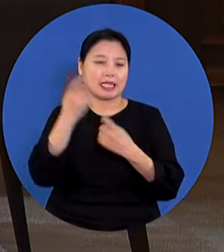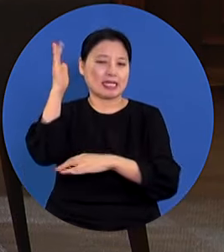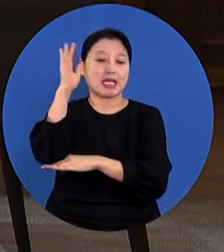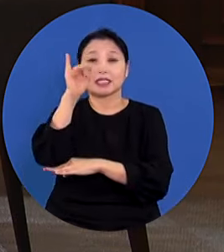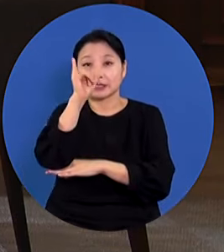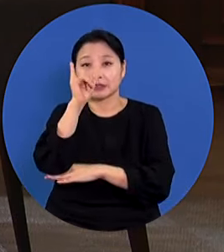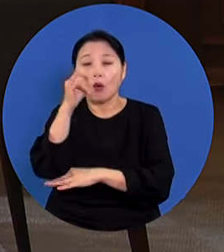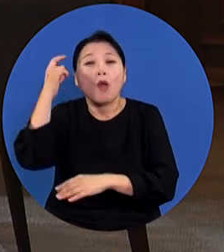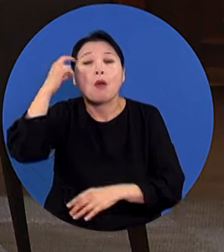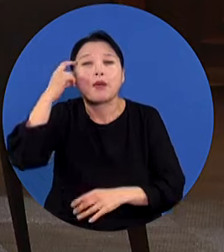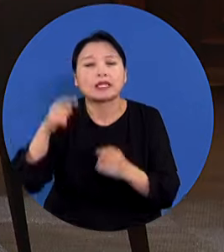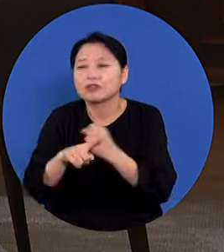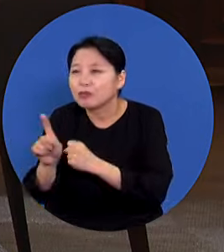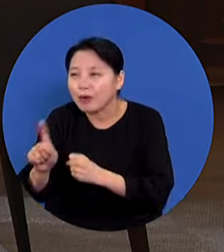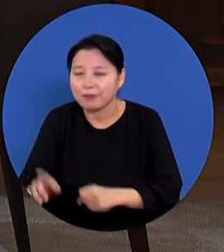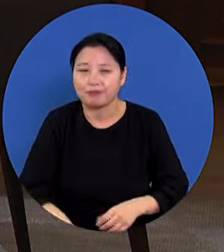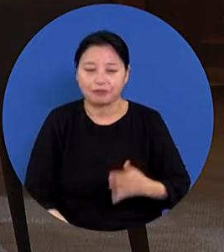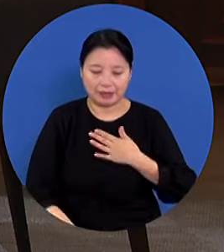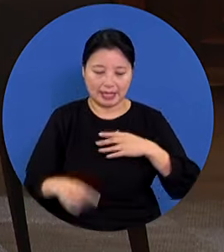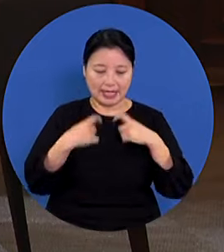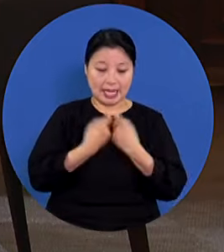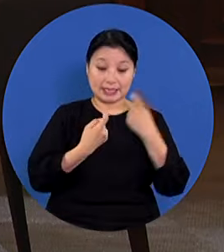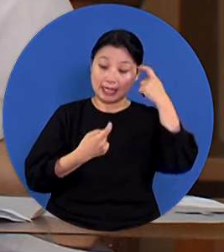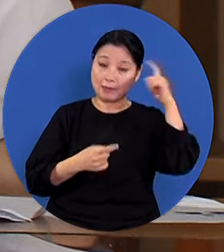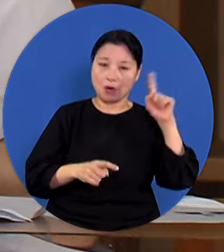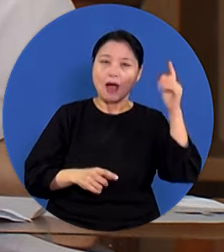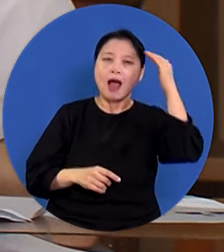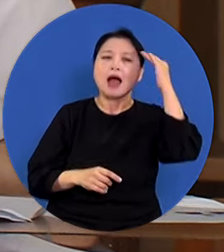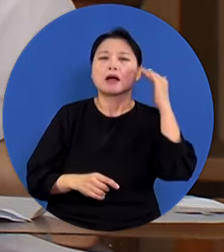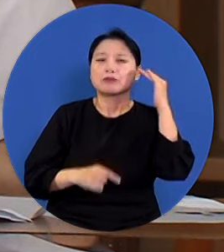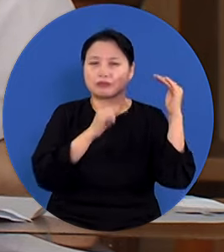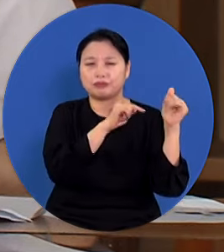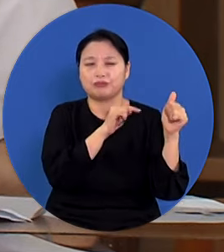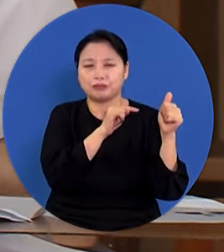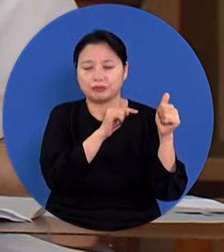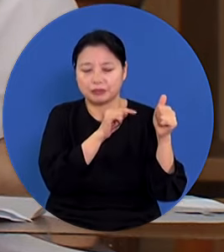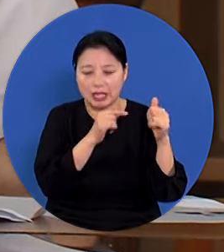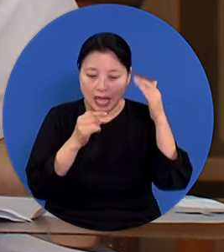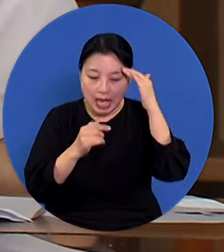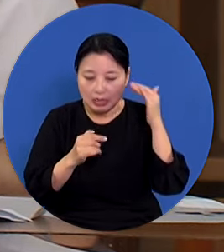그래요? 우리나라는? 저는 제 개인적으로 제 생각에는 우리나라가 굉장히 그